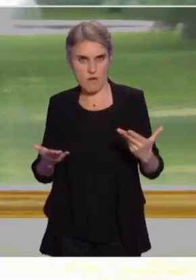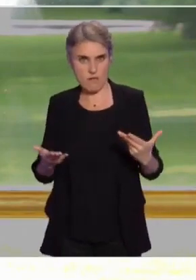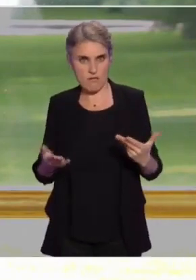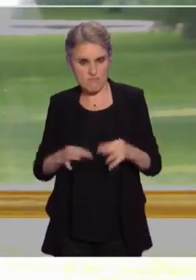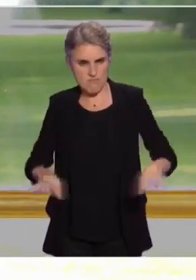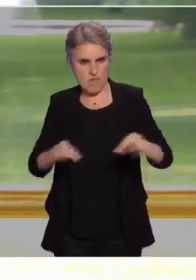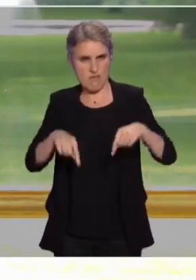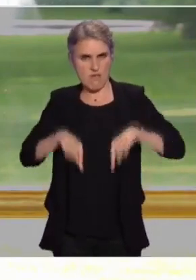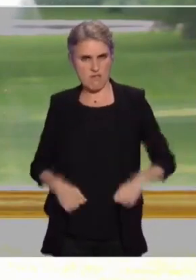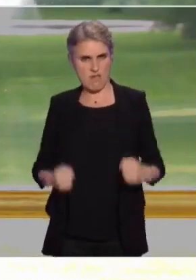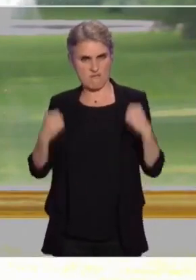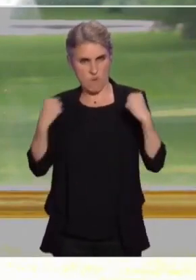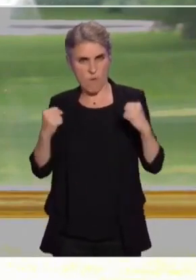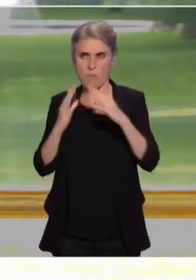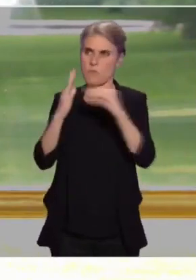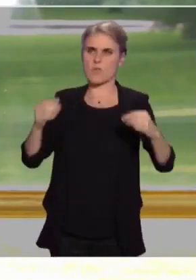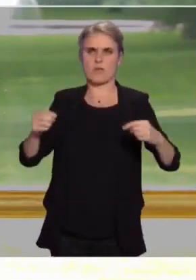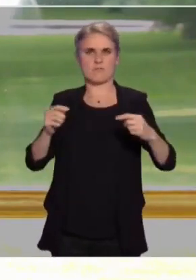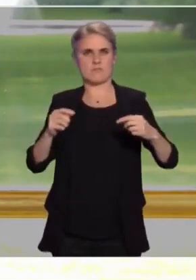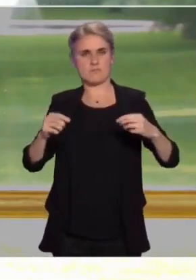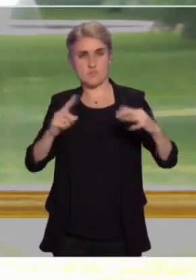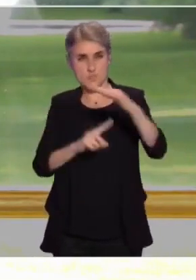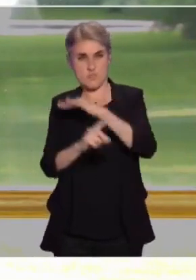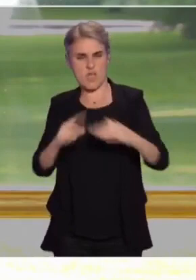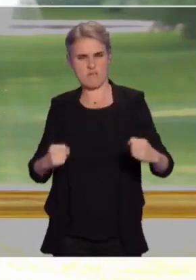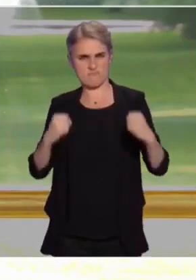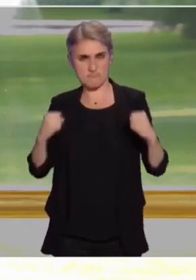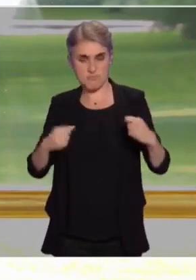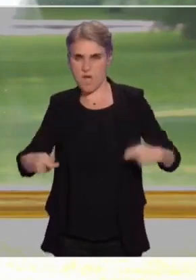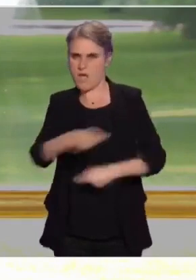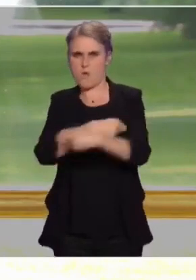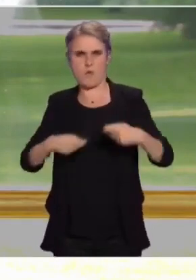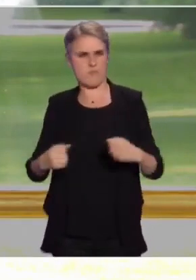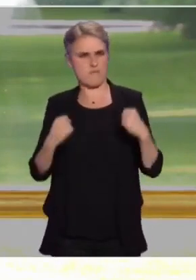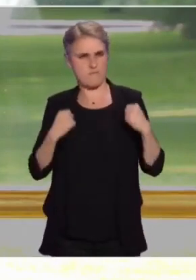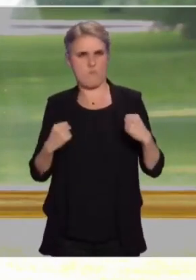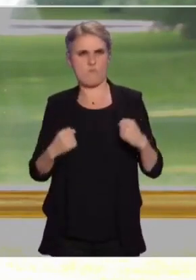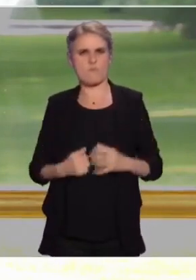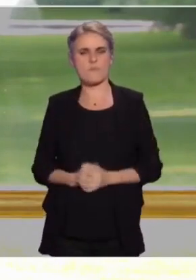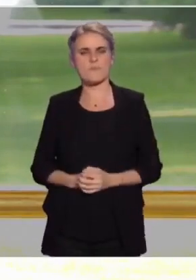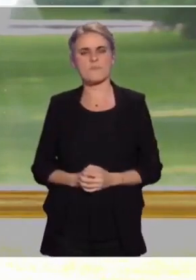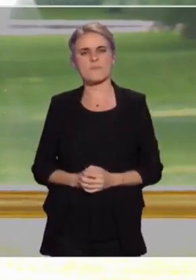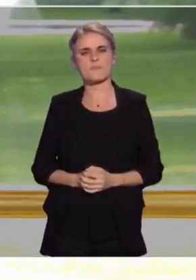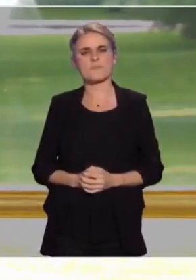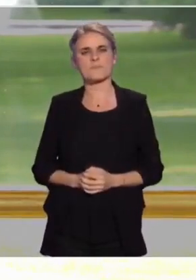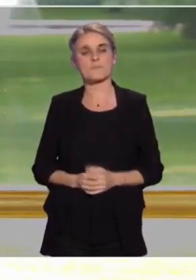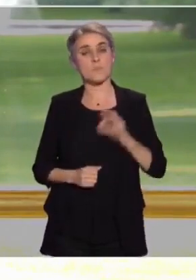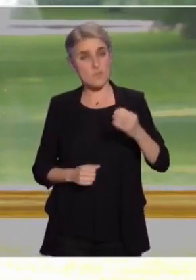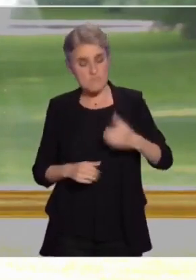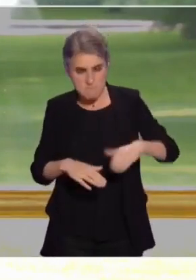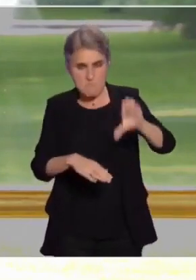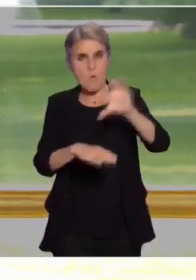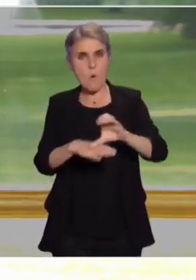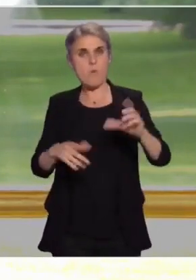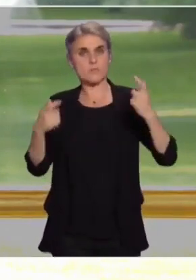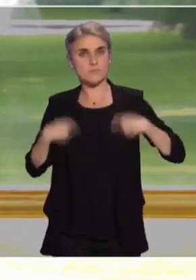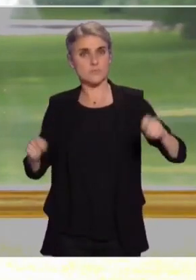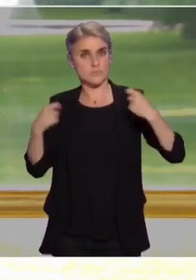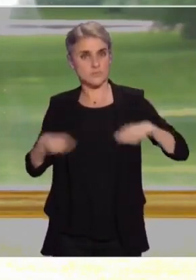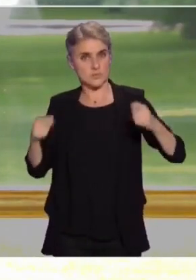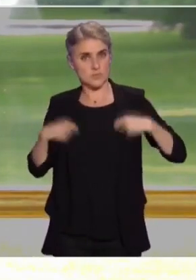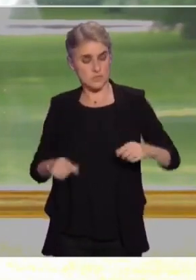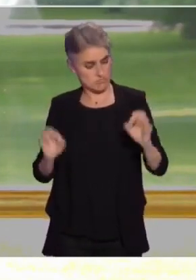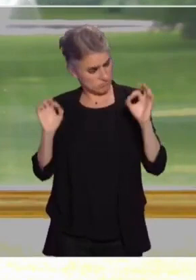de notre modèle social et de notre économie ces dépenses se